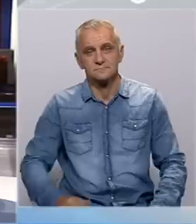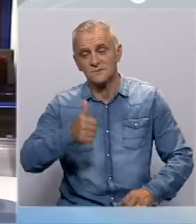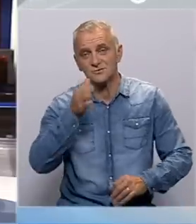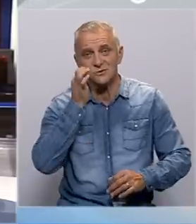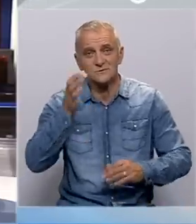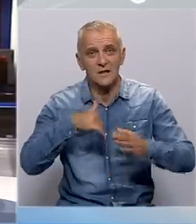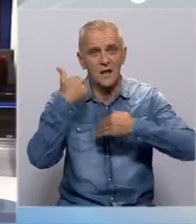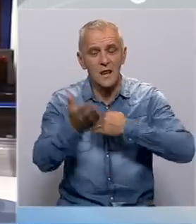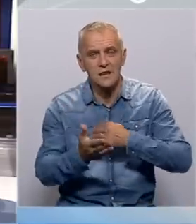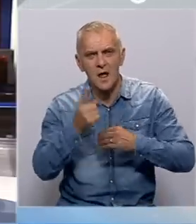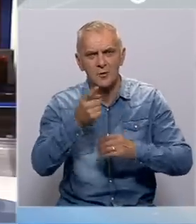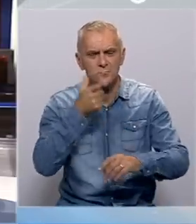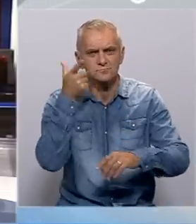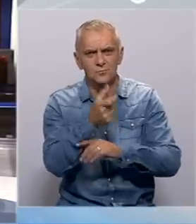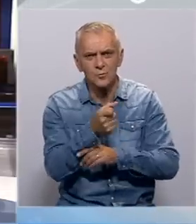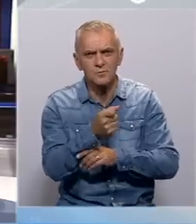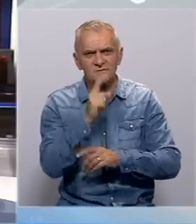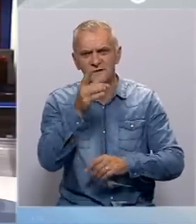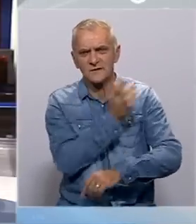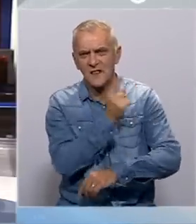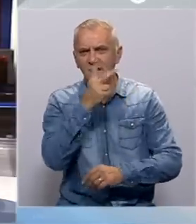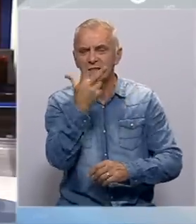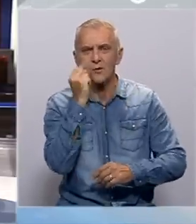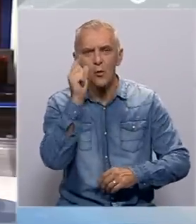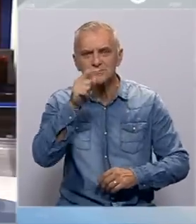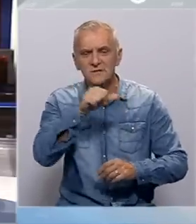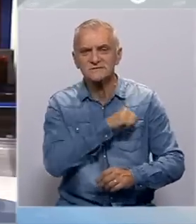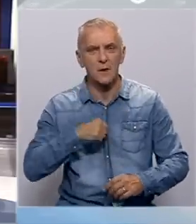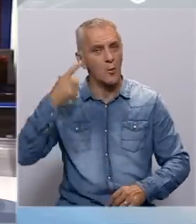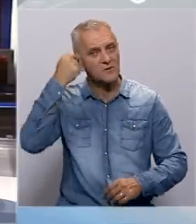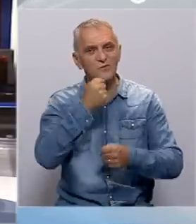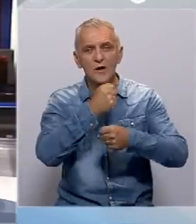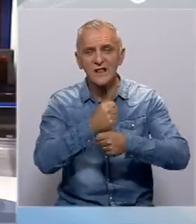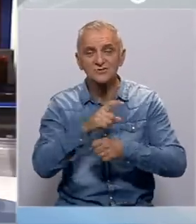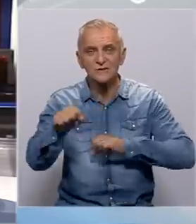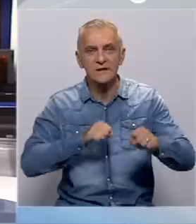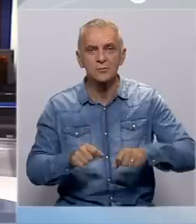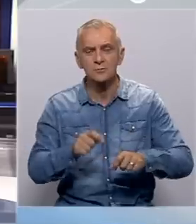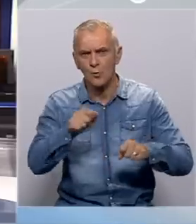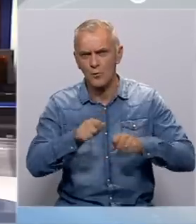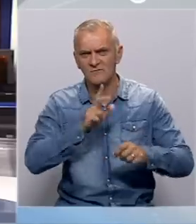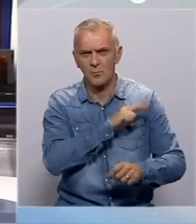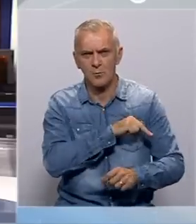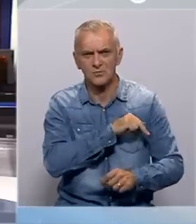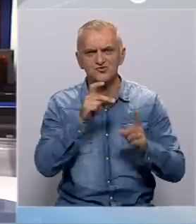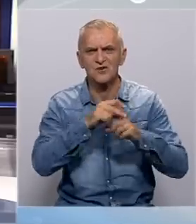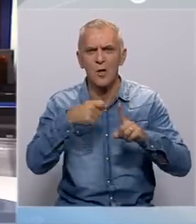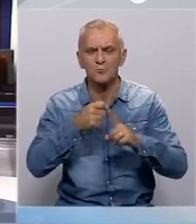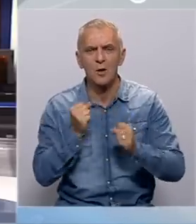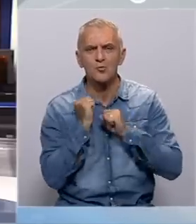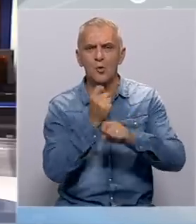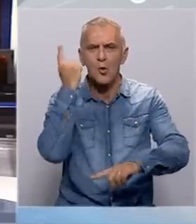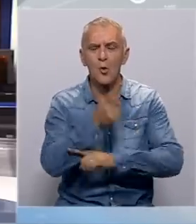6 dana nakon trostrukog ubistva, ranjavanja 3 osobe i samoubistva u Gradašcu, direktor uprave policije Dževad Korman donio je odluku